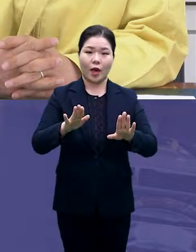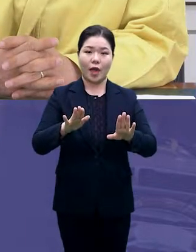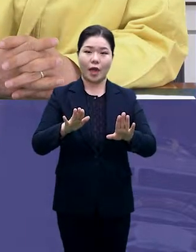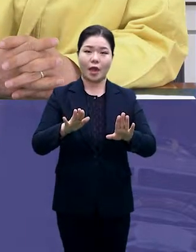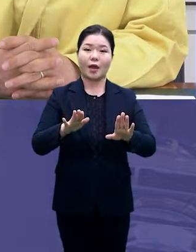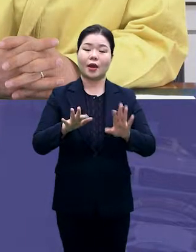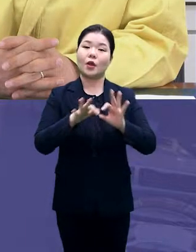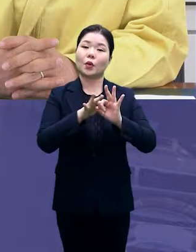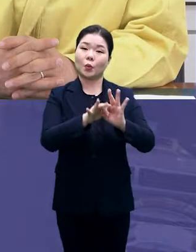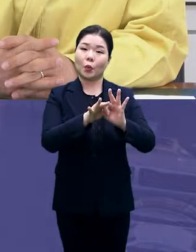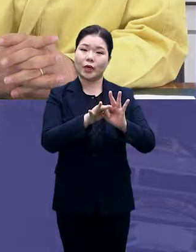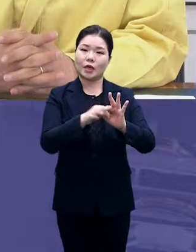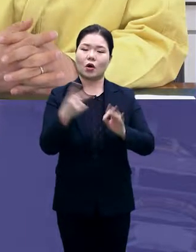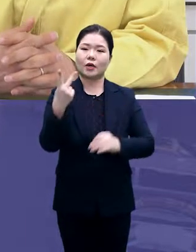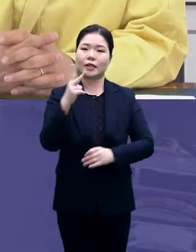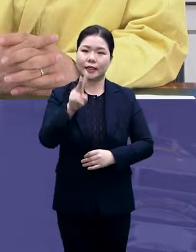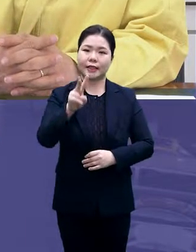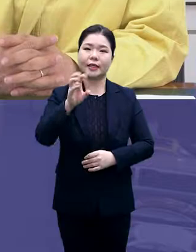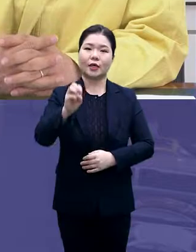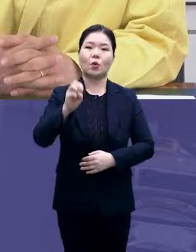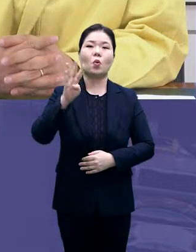올해 2년에 걸쳐서